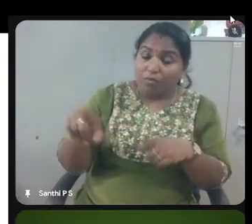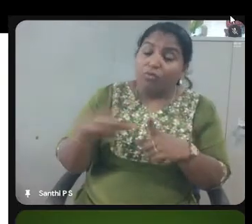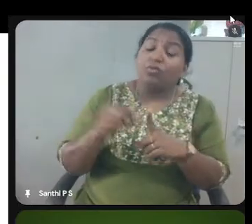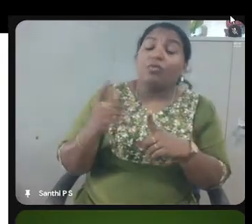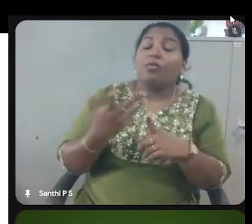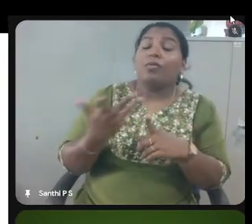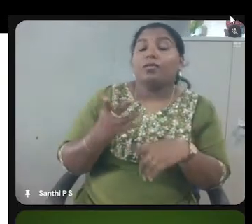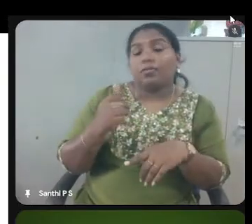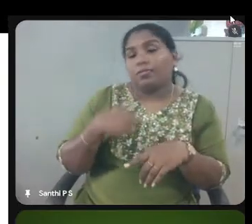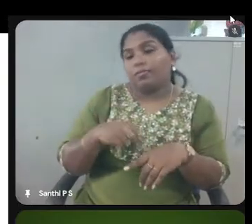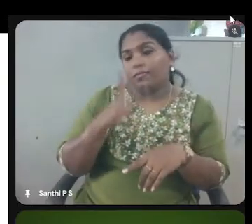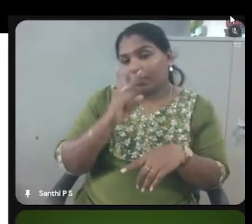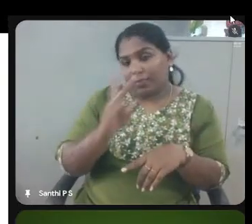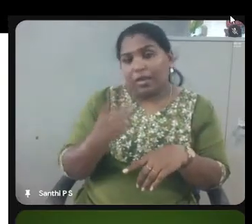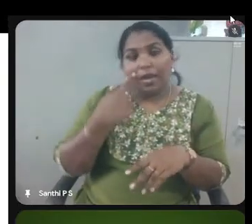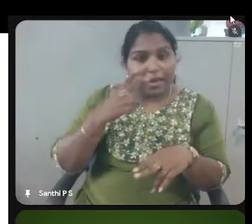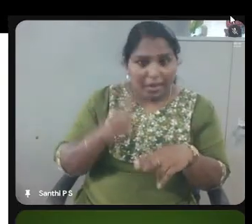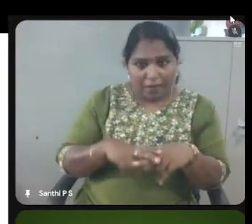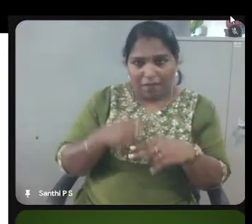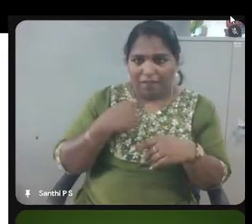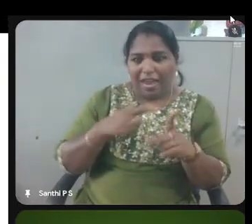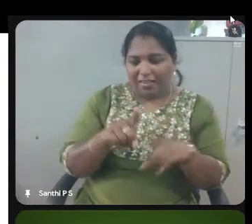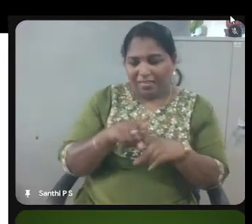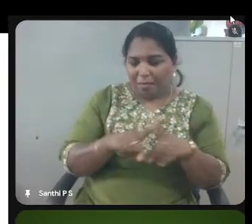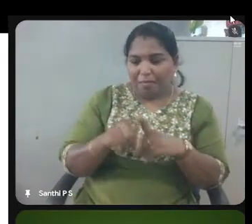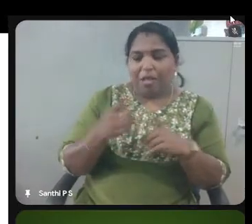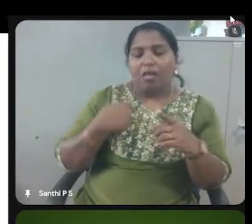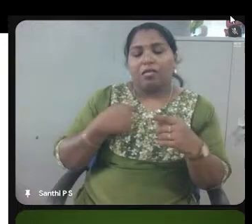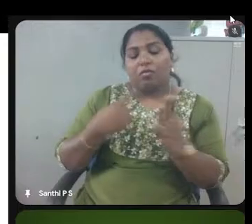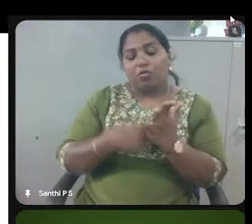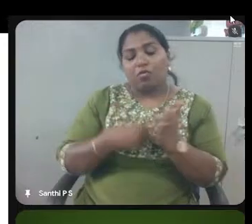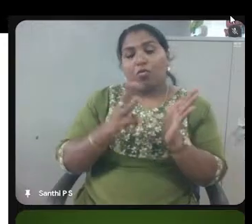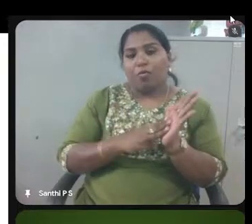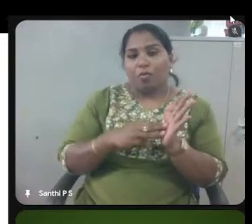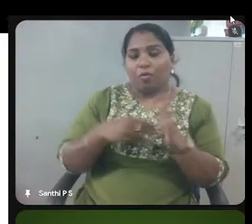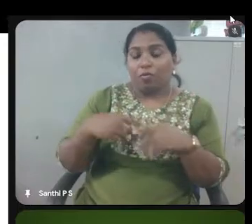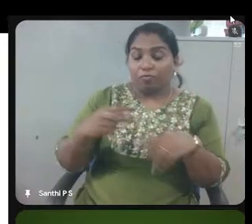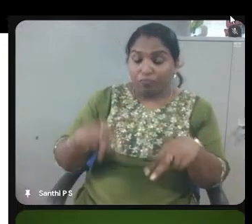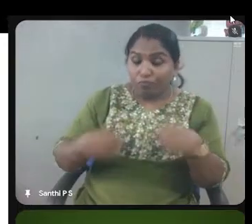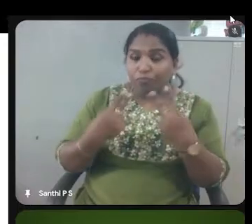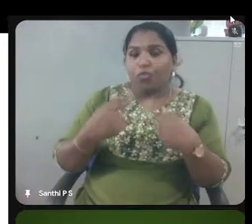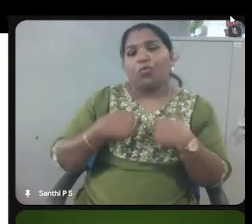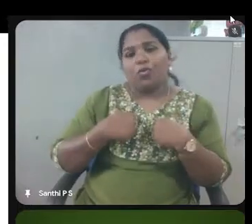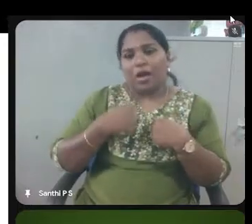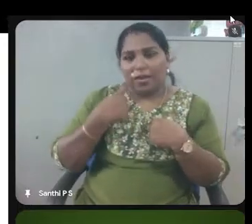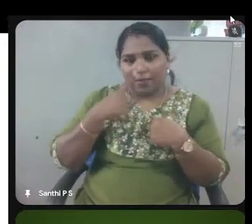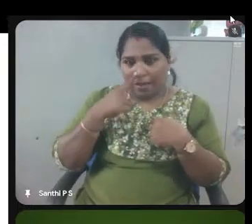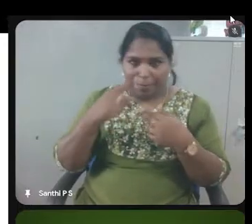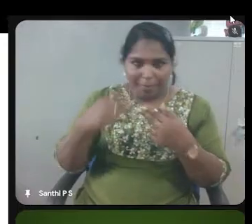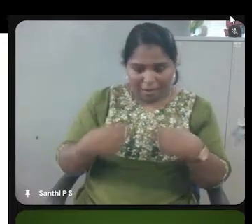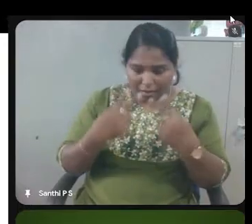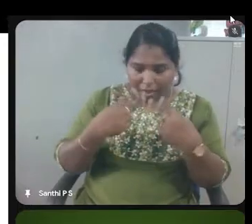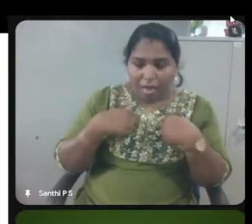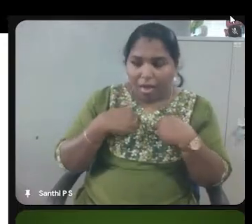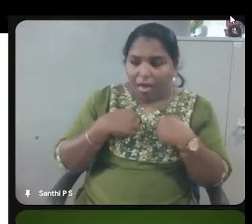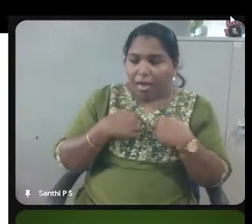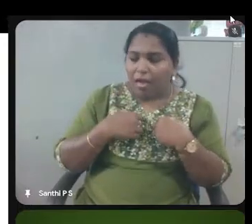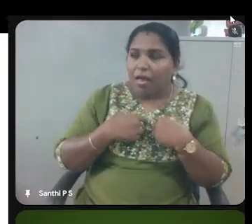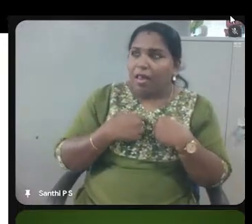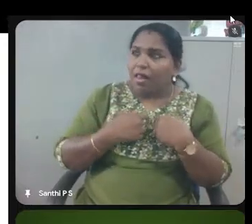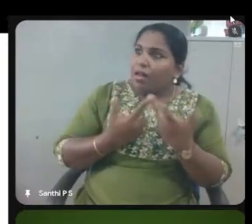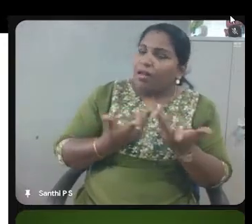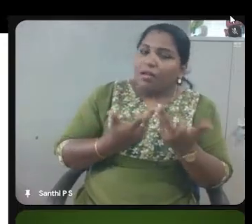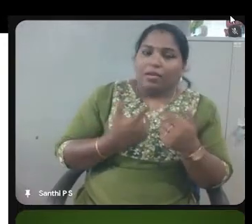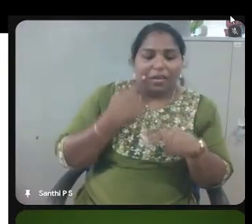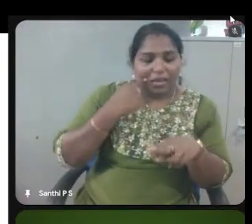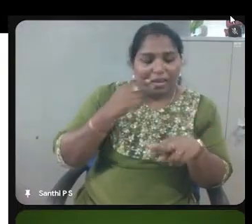ചെയ്യുന്നെന്നുള്ളതാണ്. അപ്പൊ നിങ്ങൾ മോഡൽ ചെയ്യുന്നത് വളരെ ഇമ്പോർട്ടന്റ് ആണ് ഇവിടെ. കാരണം ഏറ്റവും കൂടുതൽ സ്ക്രീൻ ടൈം തീർച്ചയായിട്ടും ഒരു സ്ക്രീൻ